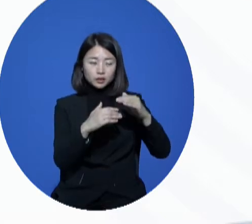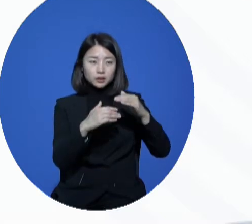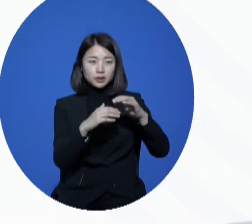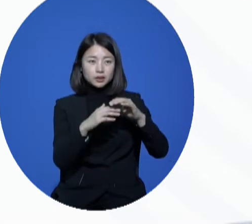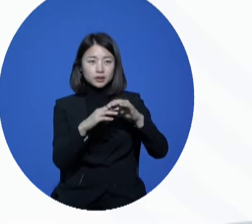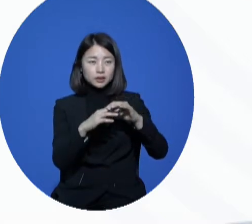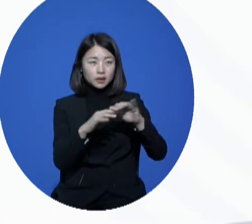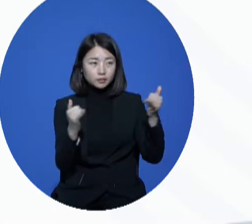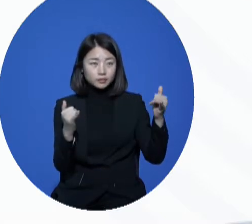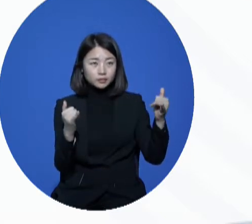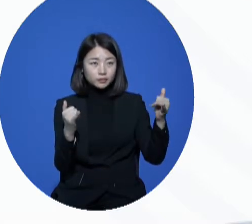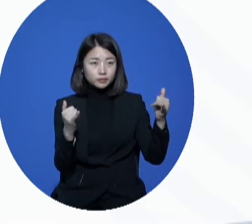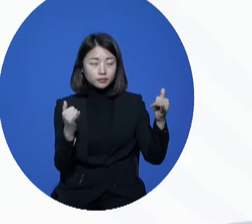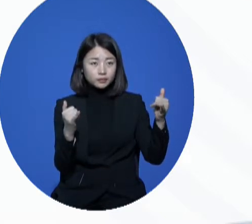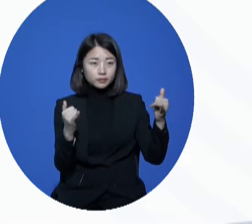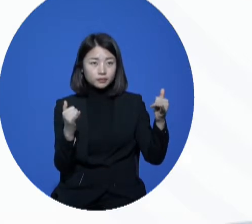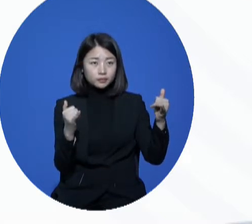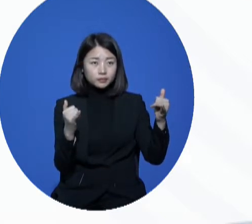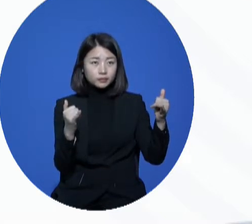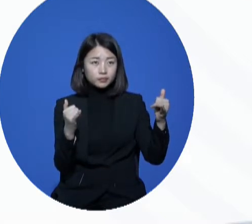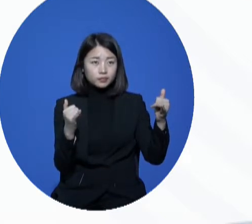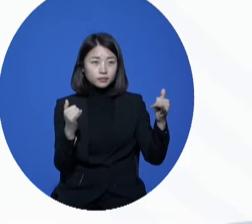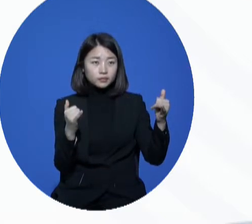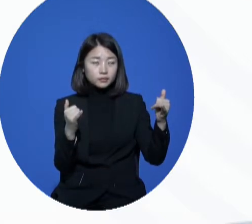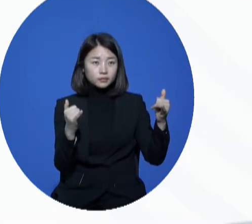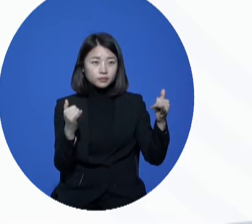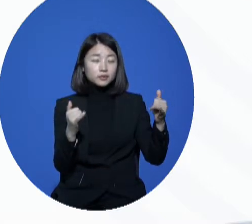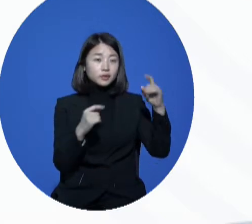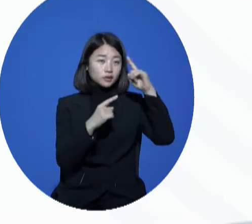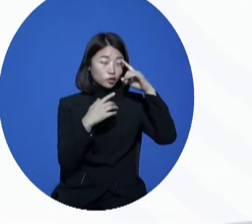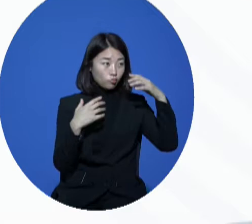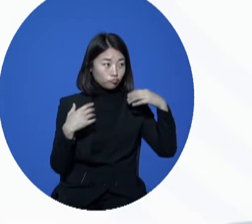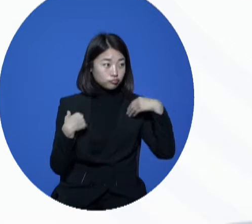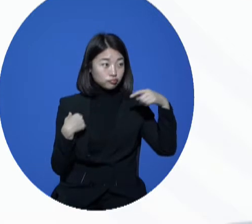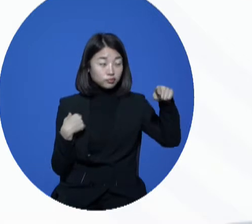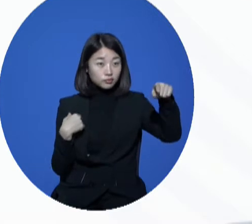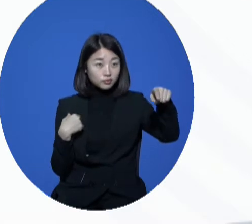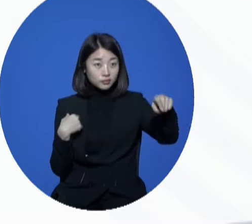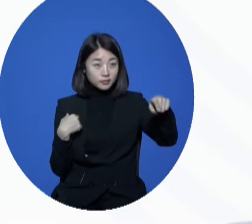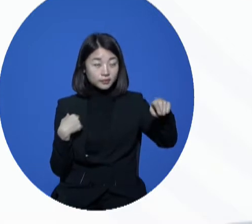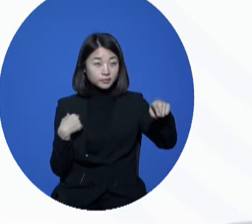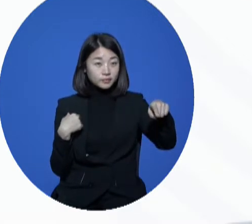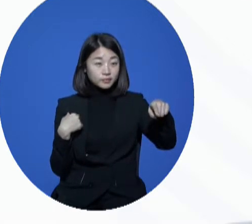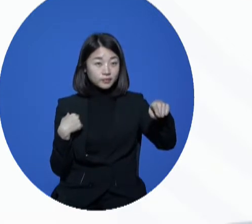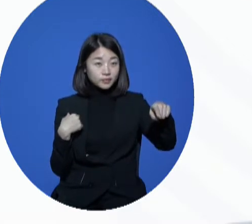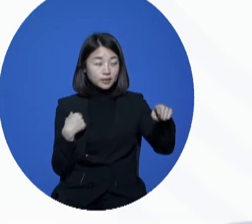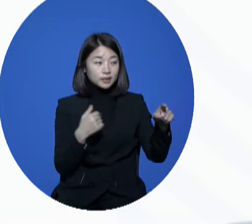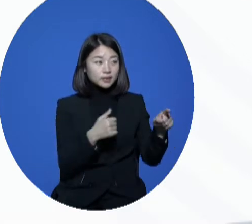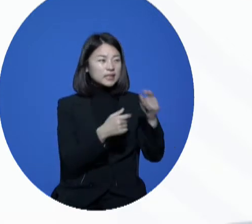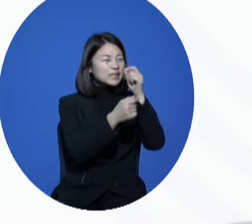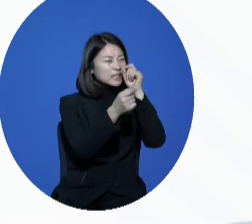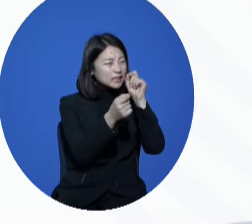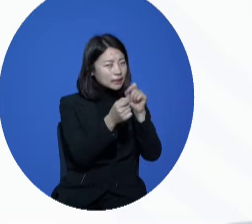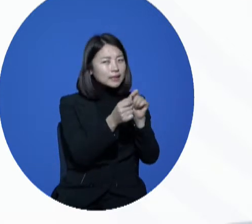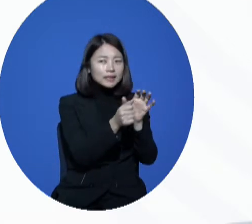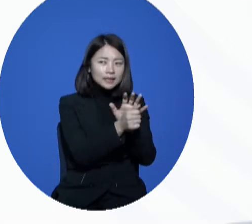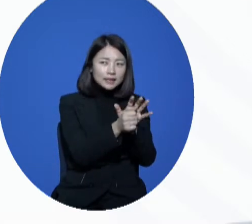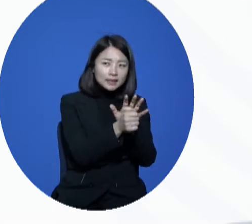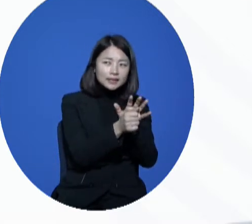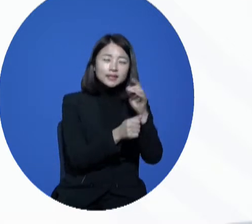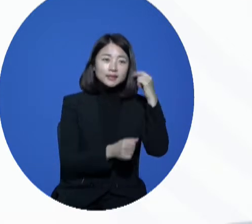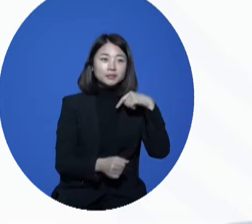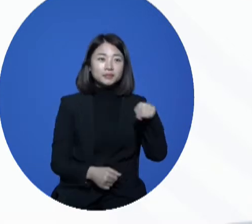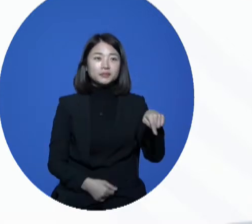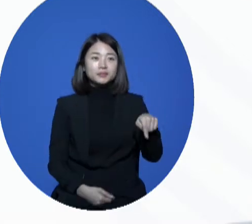어려웠습니다. 사람들이 사실 서로 많이 친절하거든요. 정부에 대해서 친정부적인 태도를 많이 가지고 있기